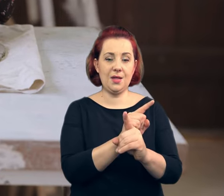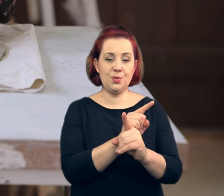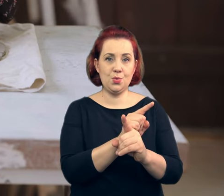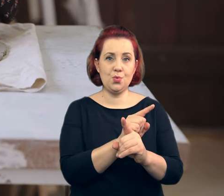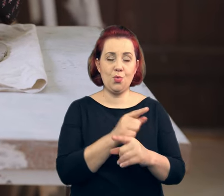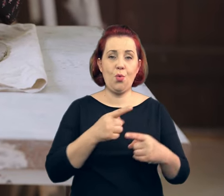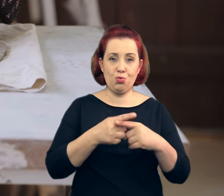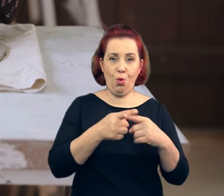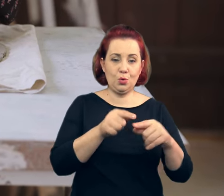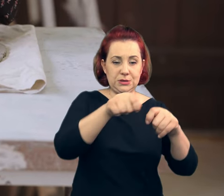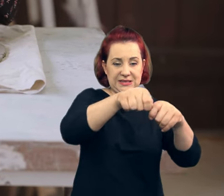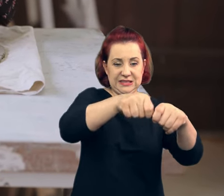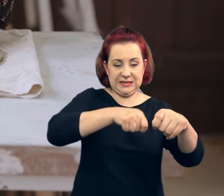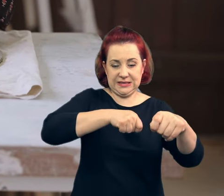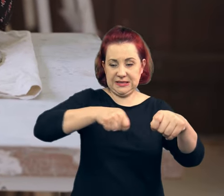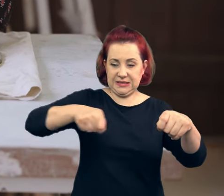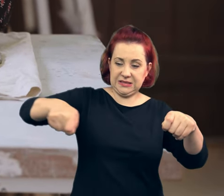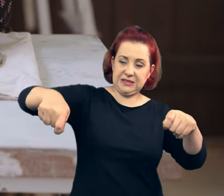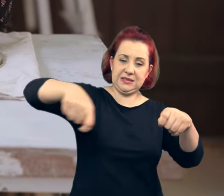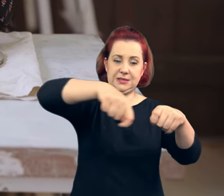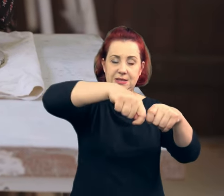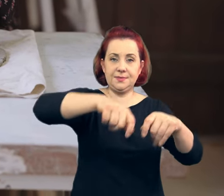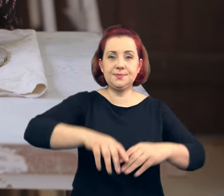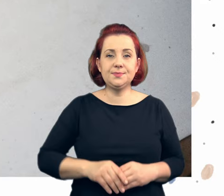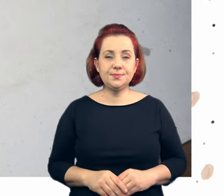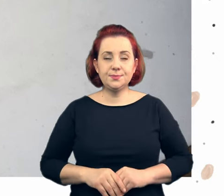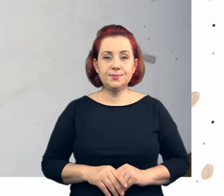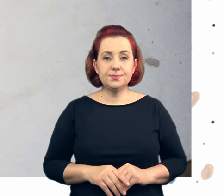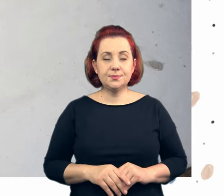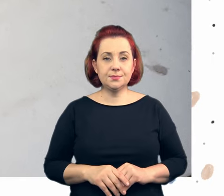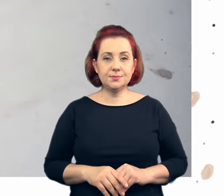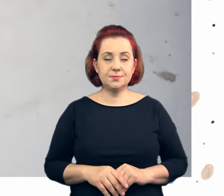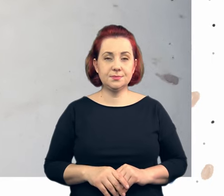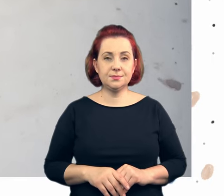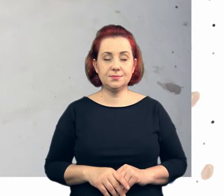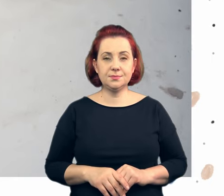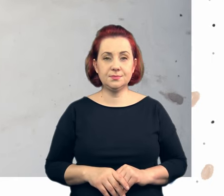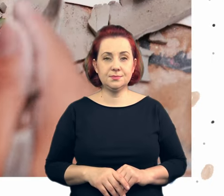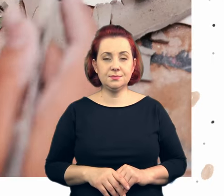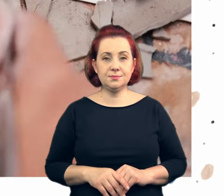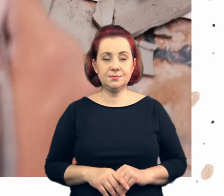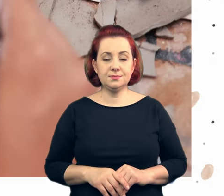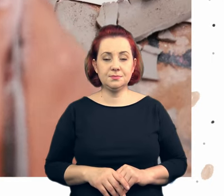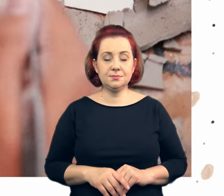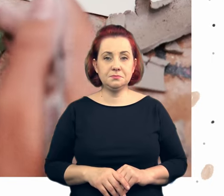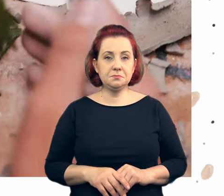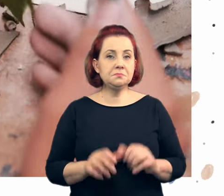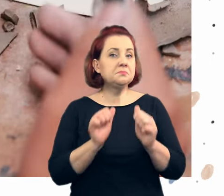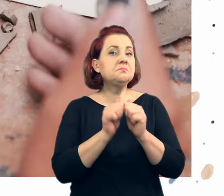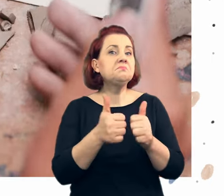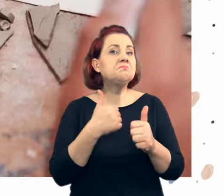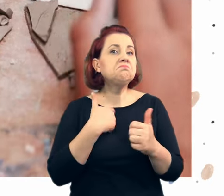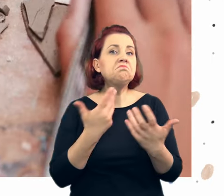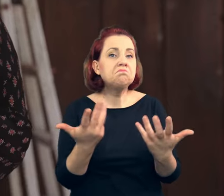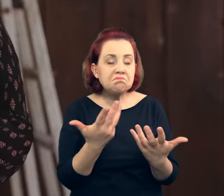kształt mojego dzwonka. Zadanie było takie, że te dzwonki miały być